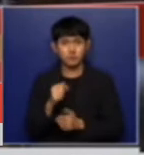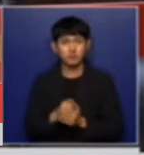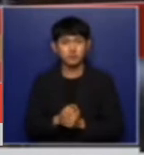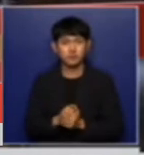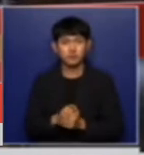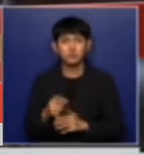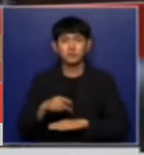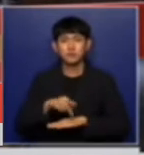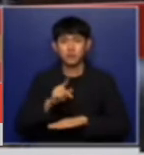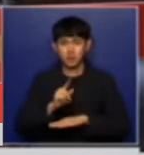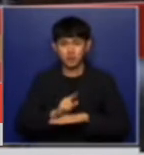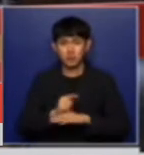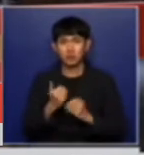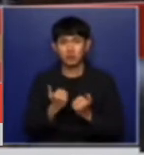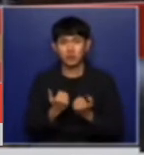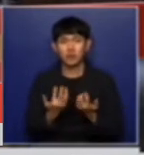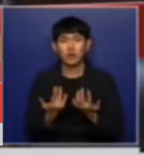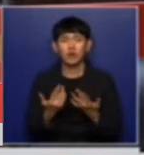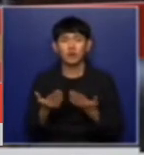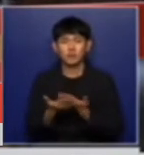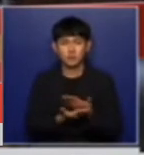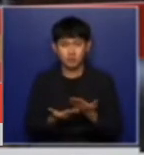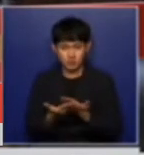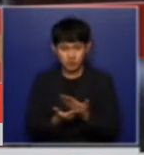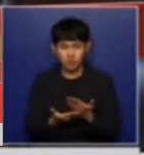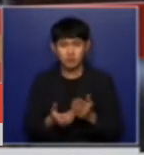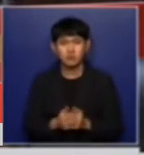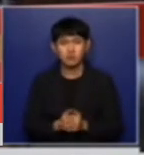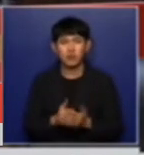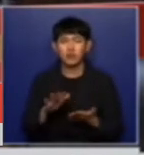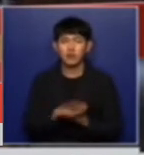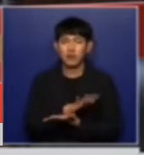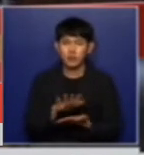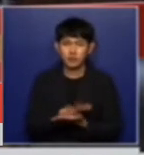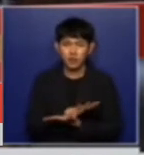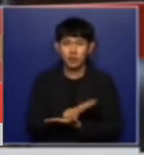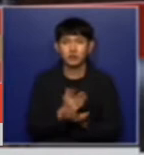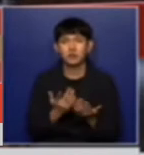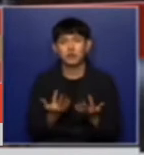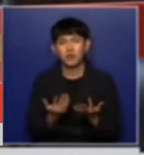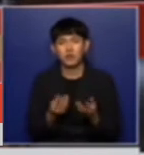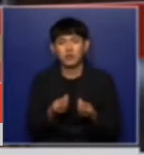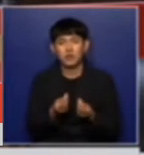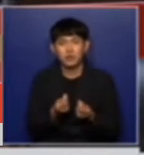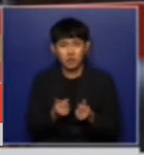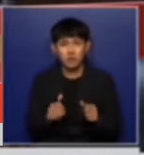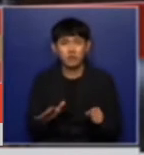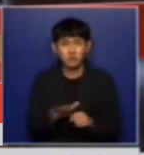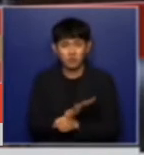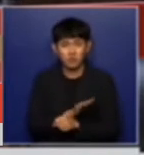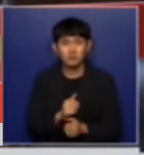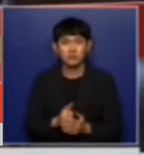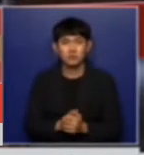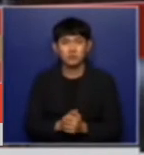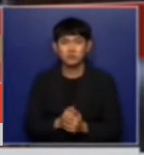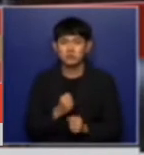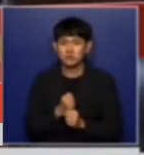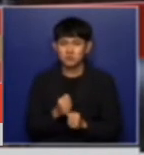ประธานครับอยู่ในขั้นตอนการพิจารณาเอกสารมีความละเอียดรอบคอบนะครับเป็นอย่